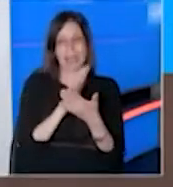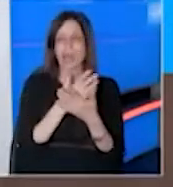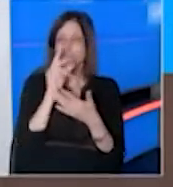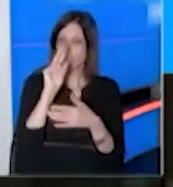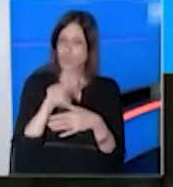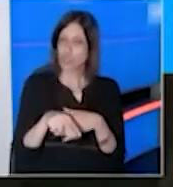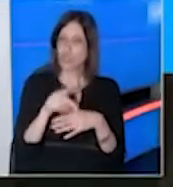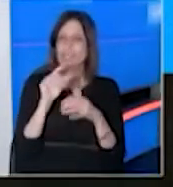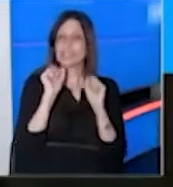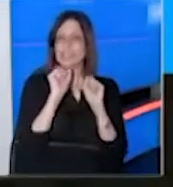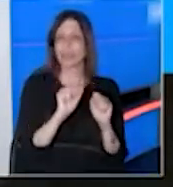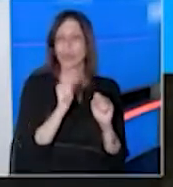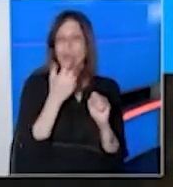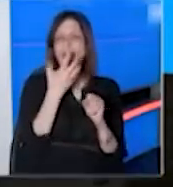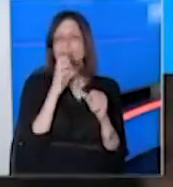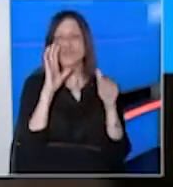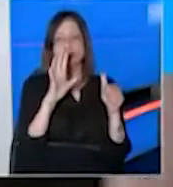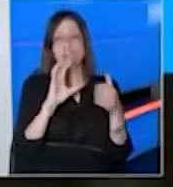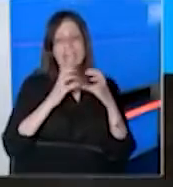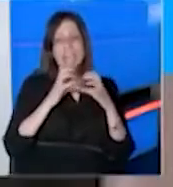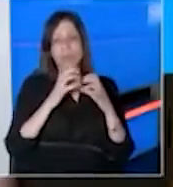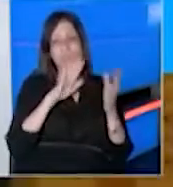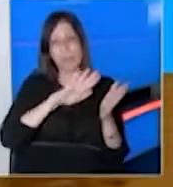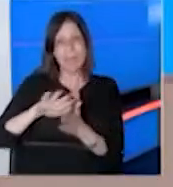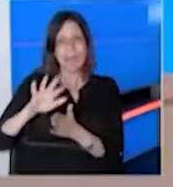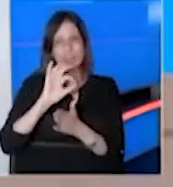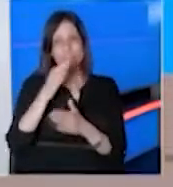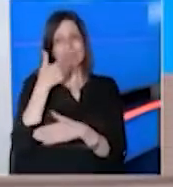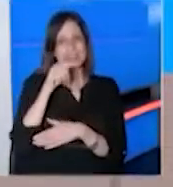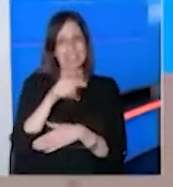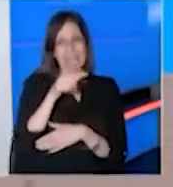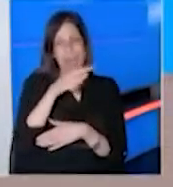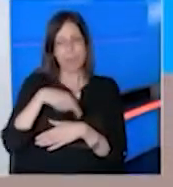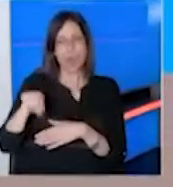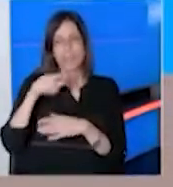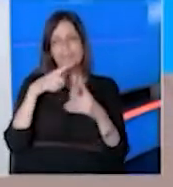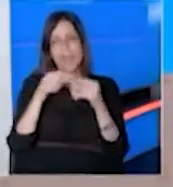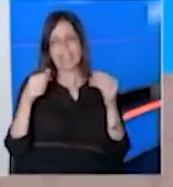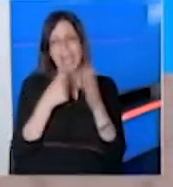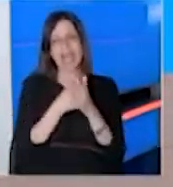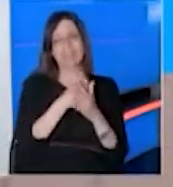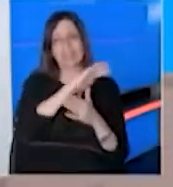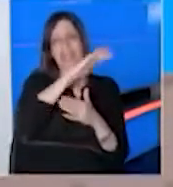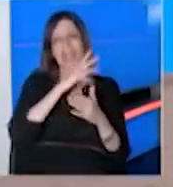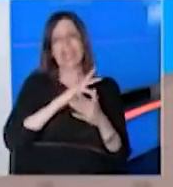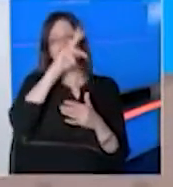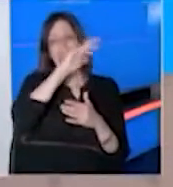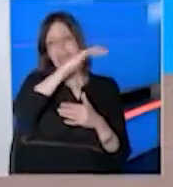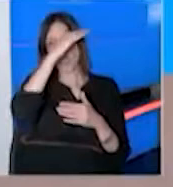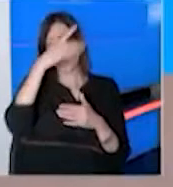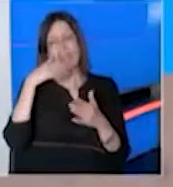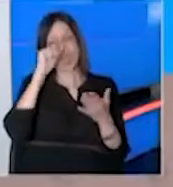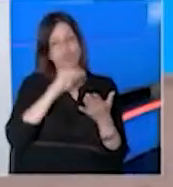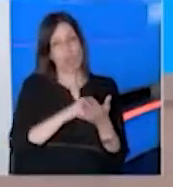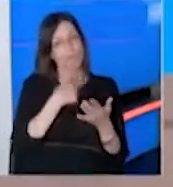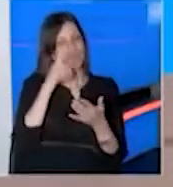שעליה הסתמכו 65 קיבוצים בפריפריה של מדינת ישראל, מעוטף עזה ועד גליל עליון. פשוט הפעלה, לשלם את מה